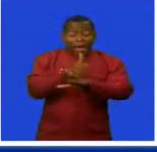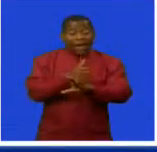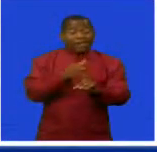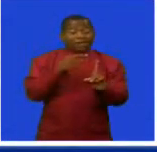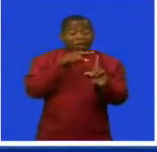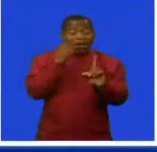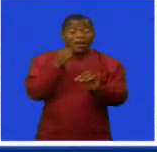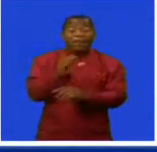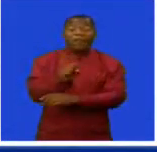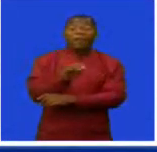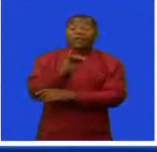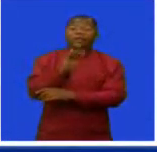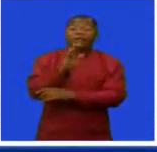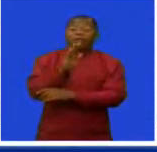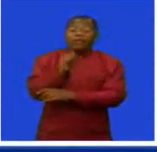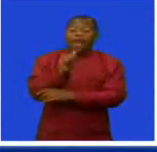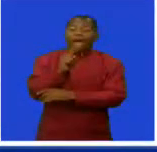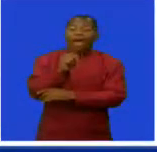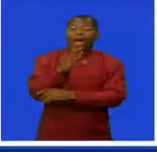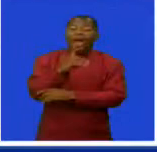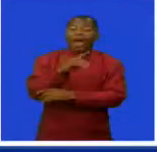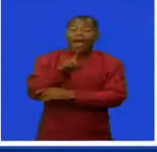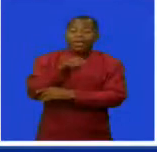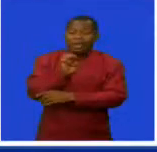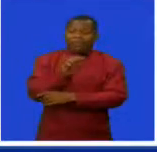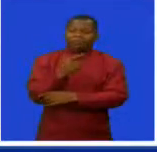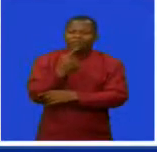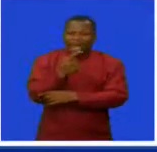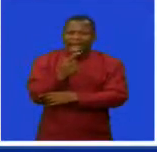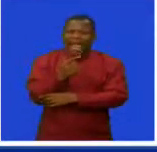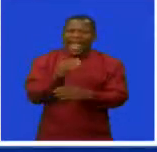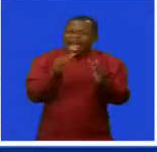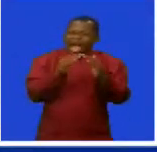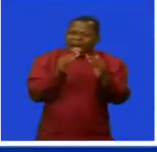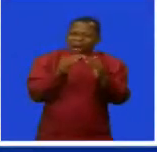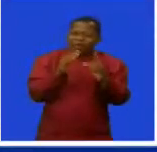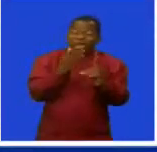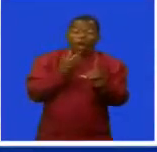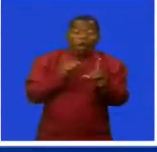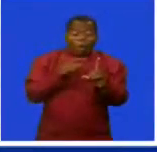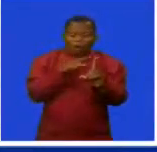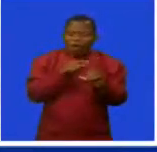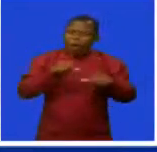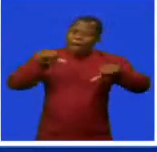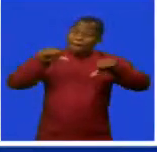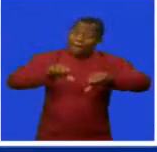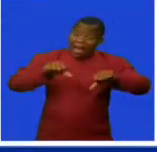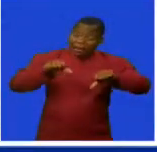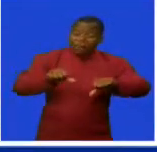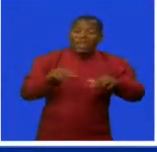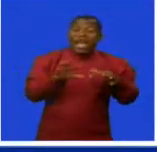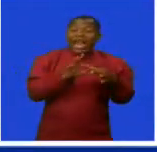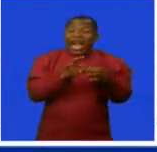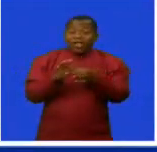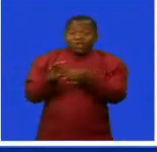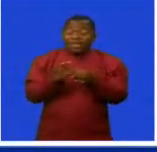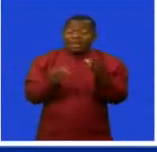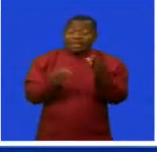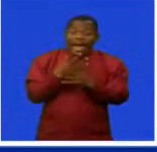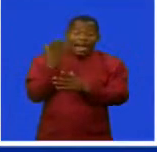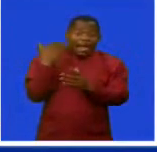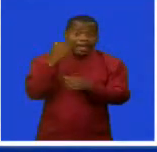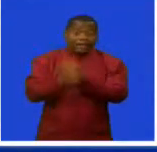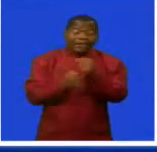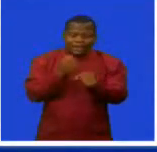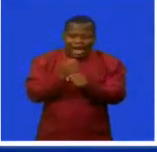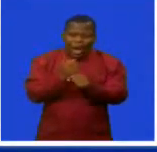Inhlangano sicalisa foundation iqale eminyakeni lophelile kusita abantu labadzala labeswele ngekubakhela tindlu le nhlangano nalonyaka ichubeka lapho